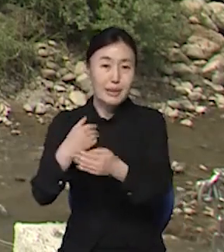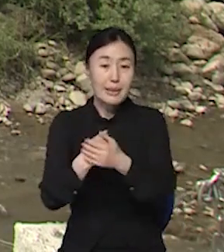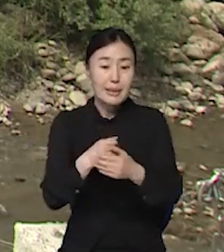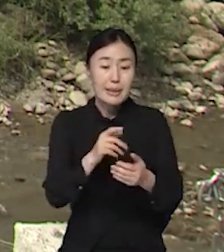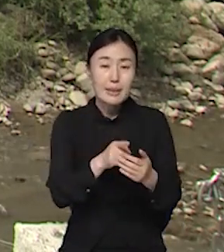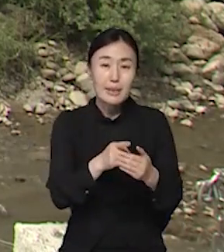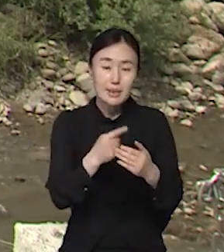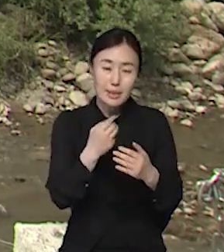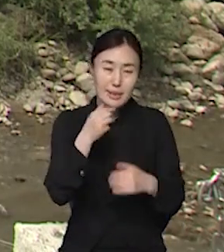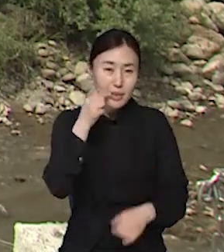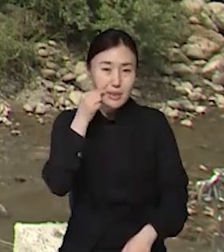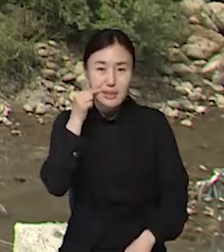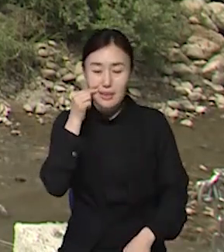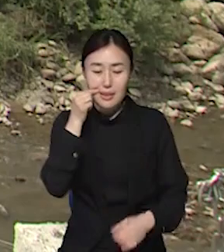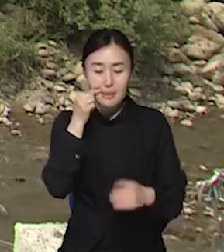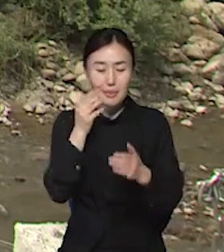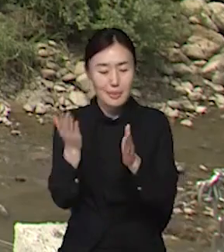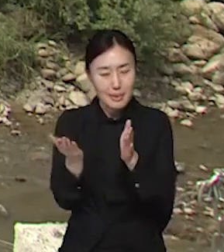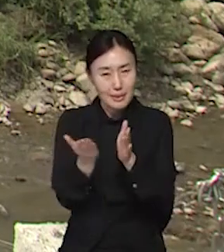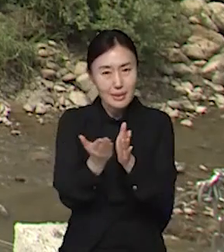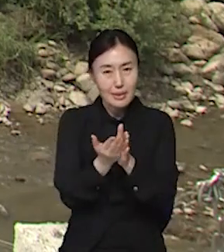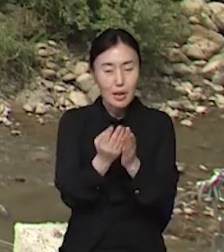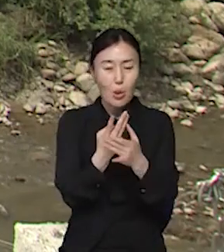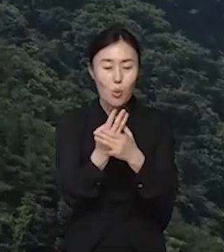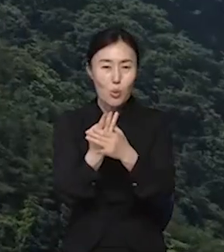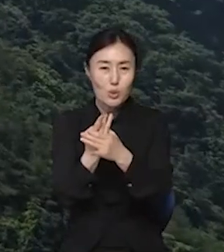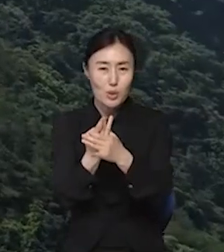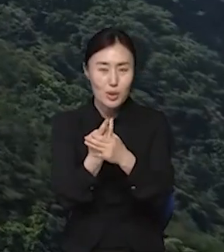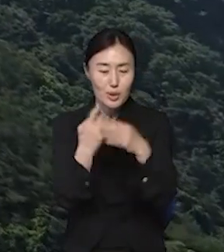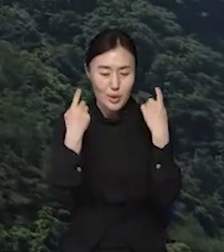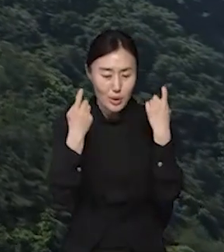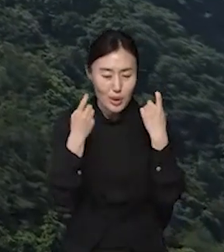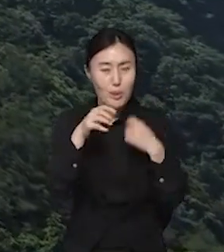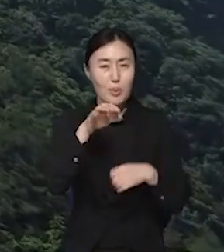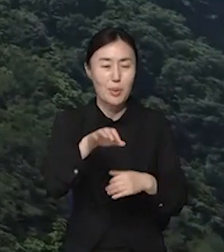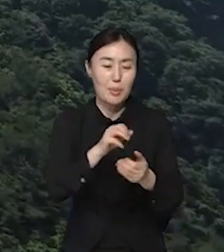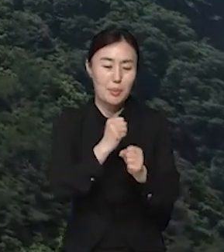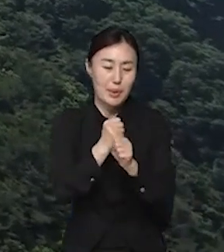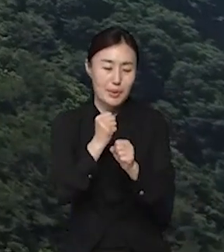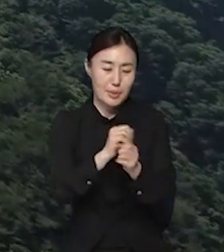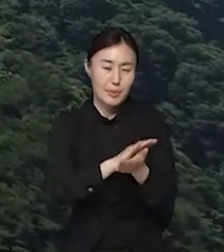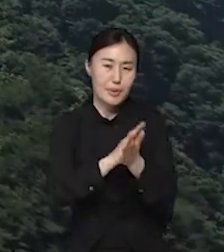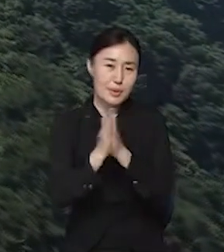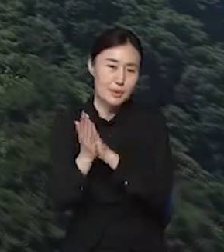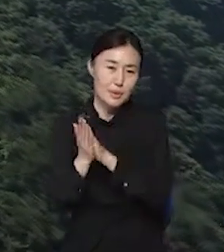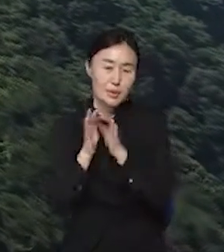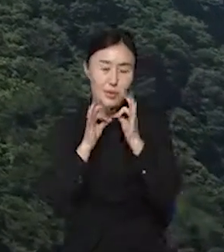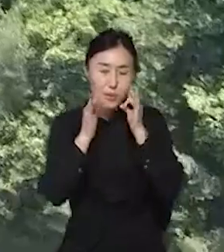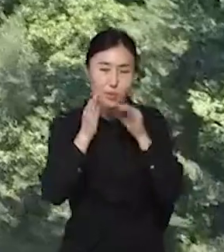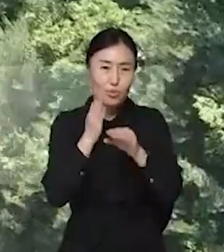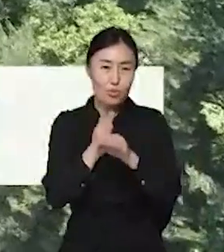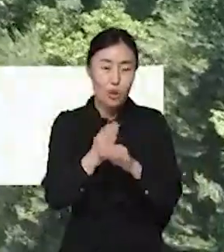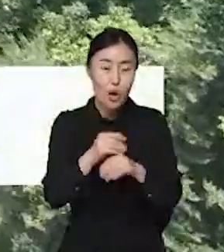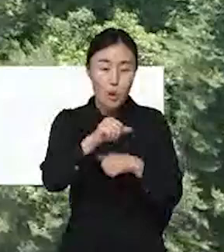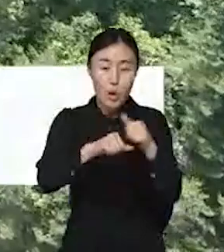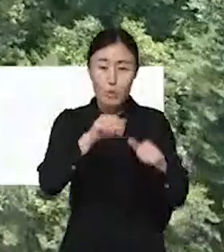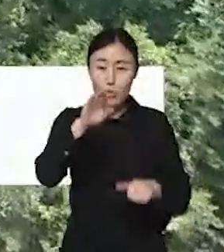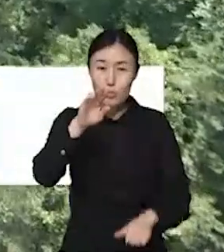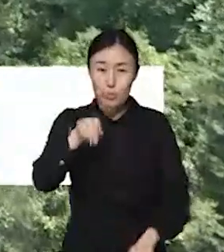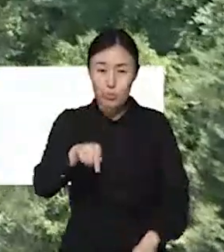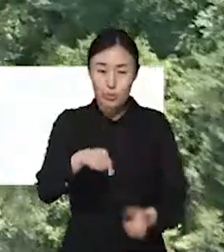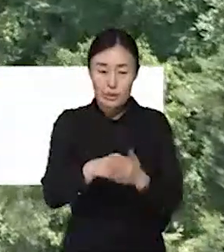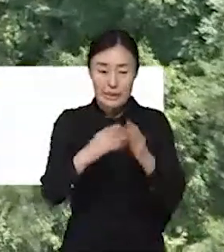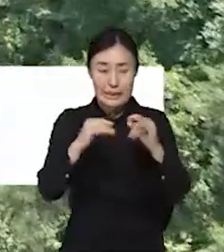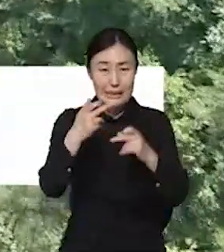맞춰 온천 휴양지로의 탈바꿈을 시도하고 있습니다. 번번이 환경부의 제동이 걸렸던 지리산 케이블카